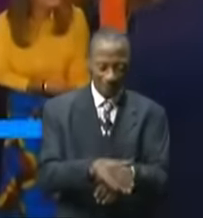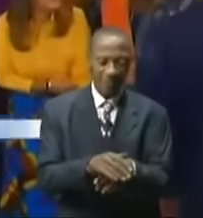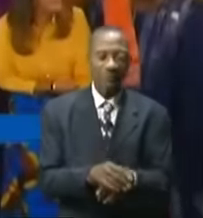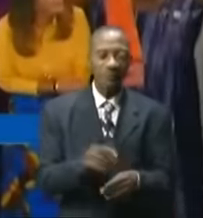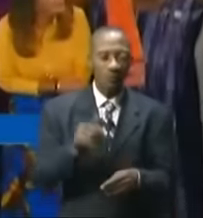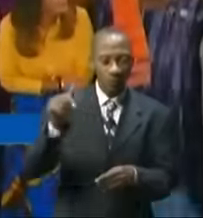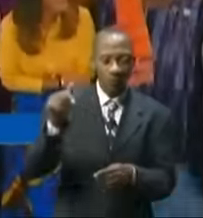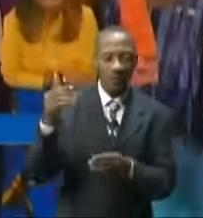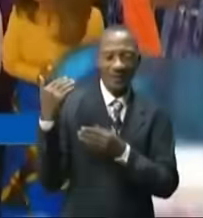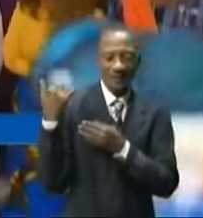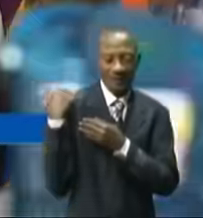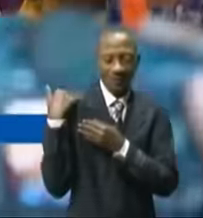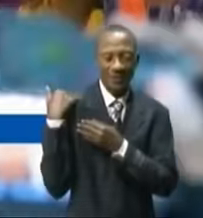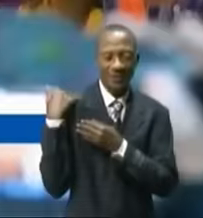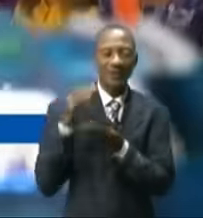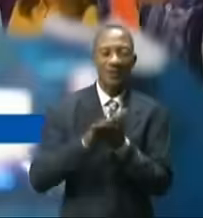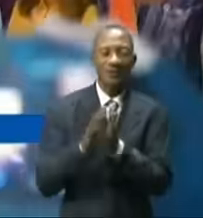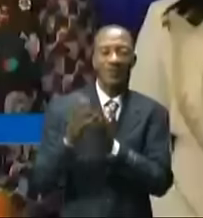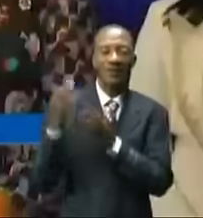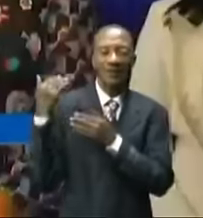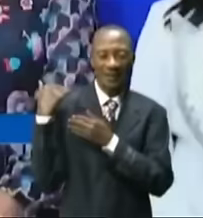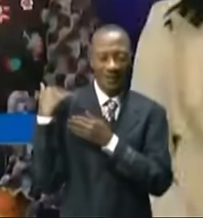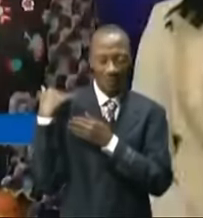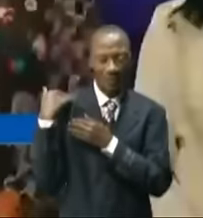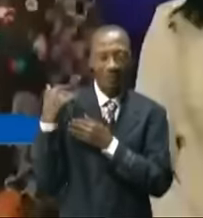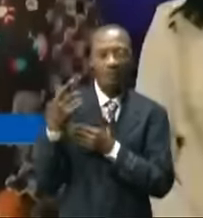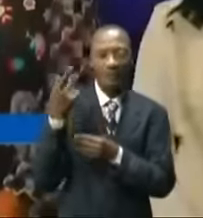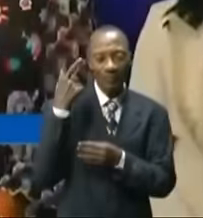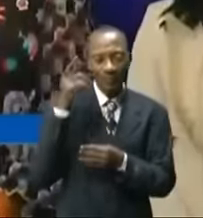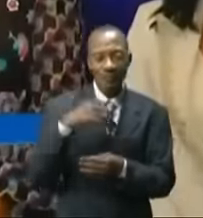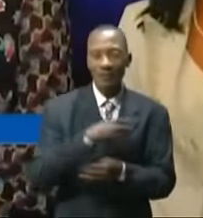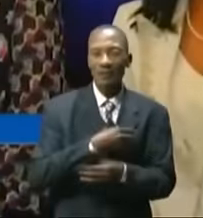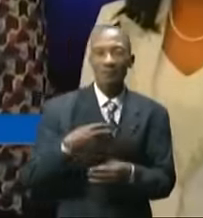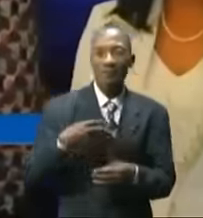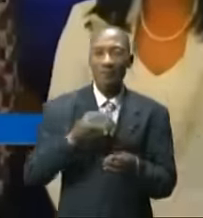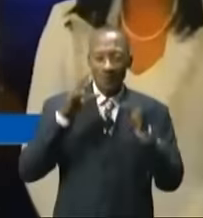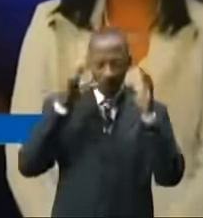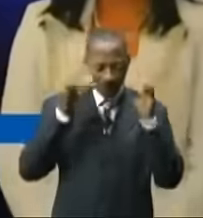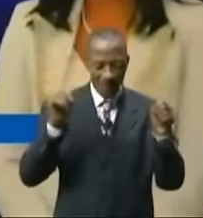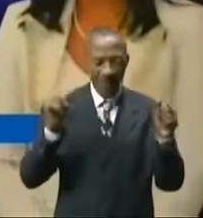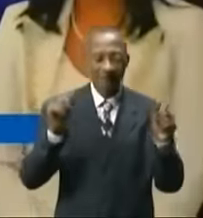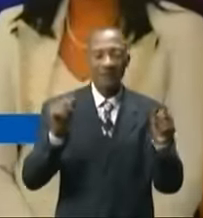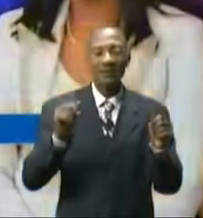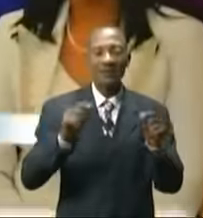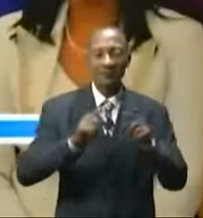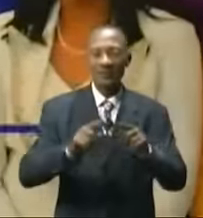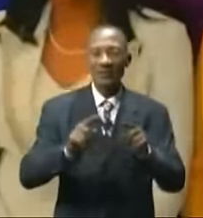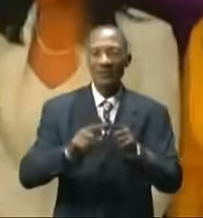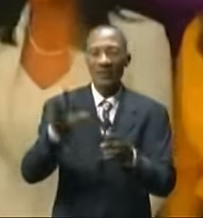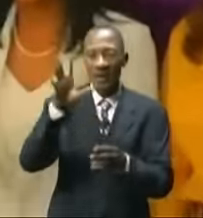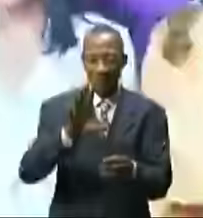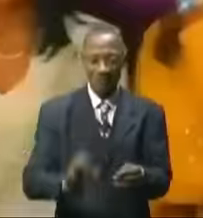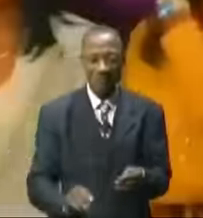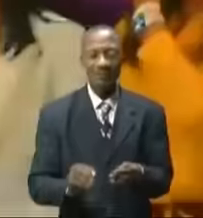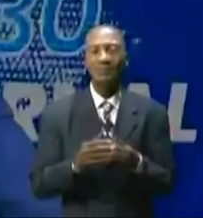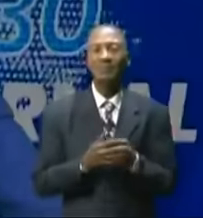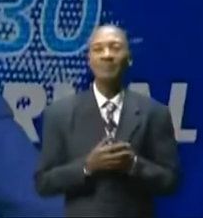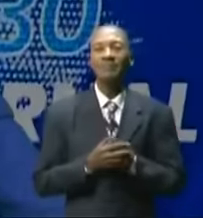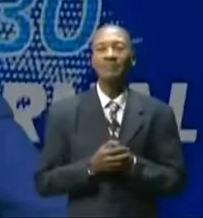exercice de l'organisation, va insuffler une nouvelle dynamique alors qu'elle a pris en main la destinée de l'OPDAD.